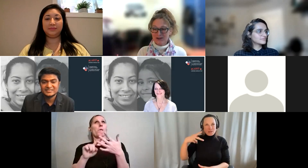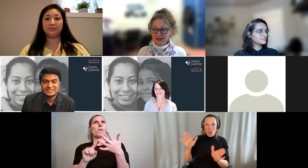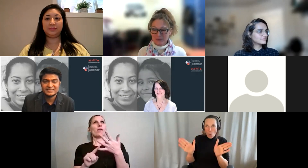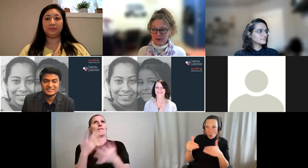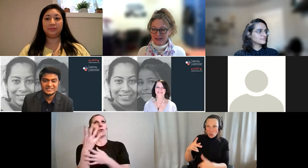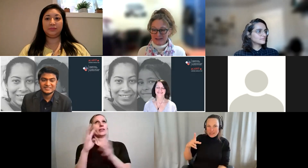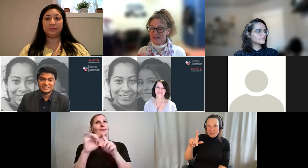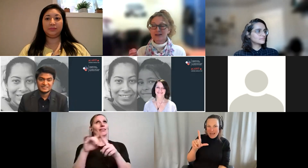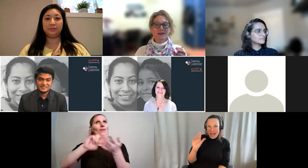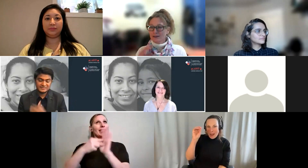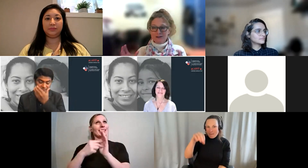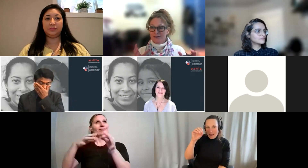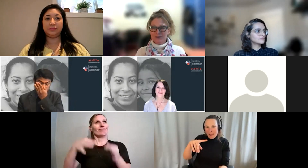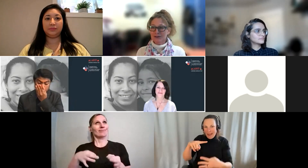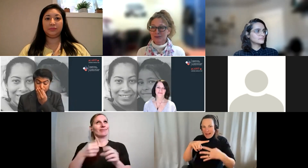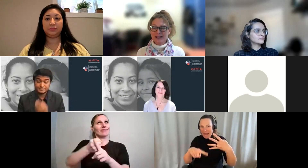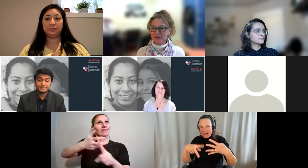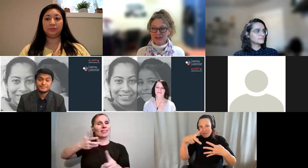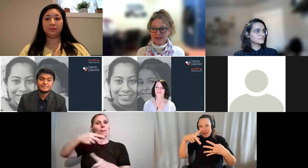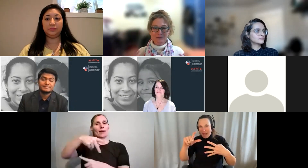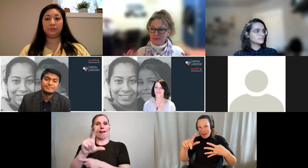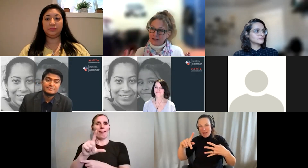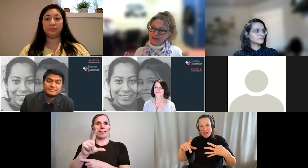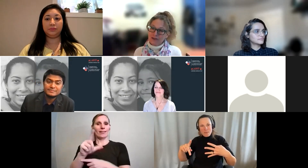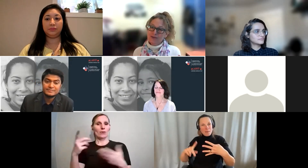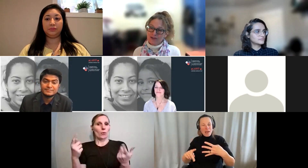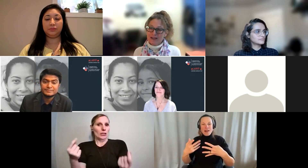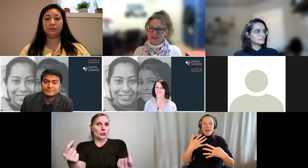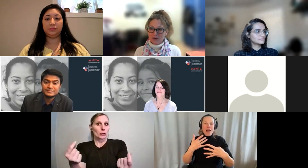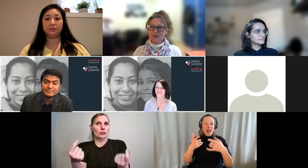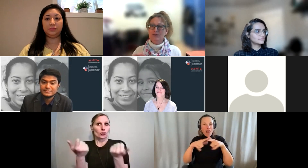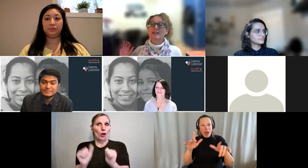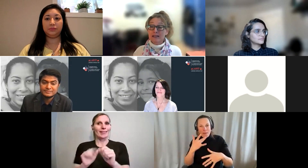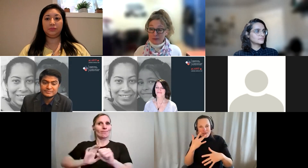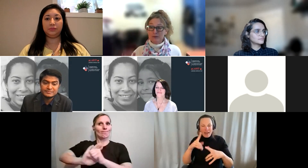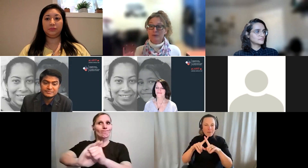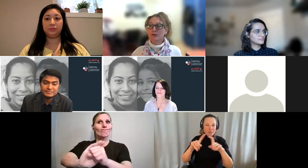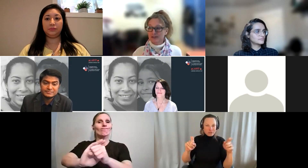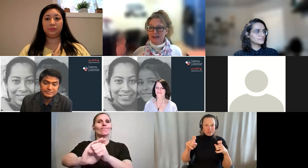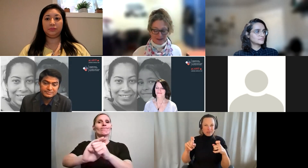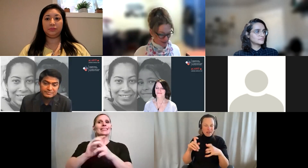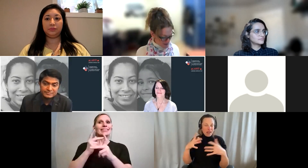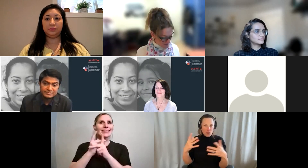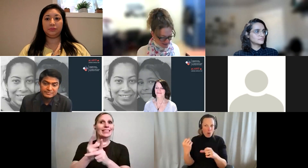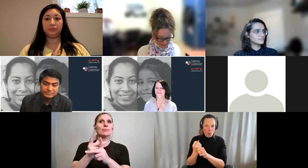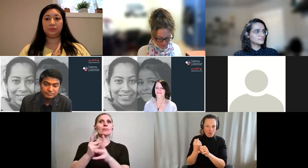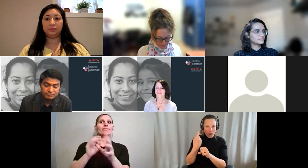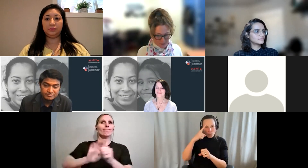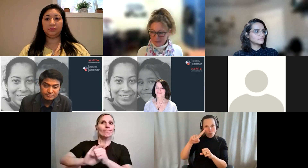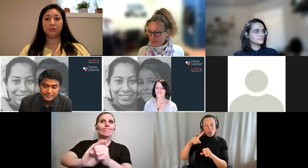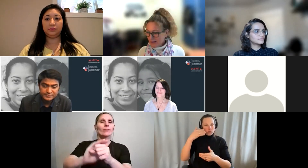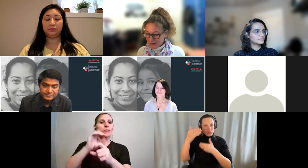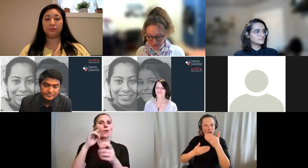on a 4 points de départ qui sont vraiment intéressants pour ceux qui peuvent faire pour commencer ou de continuer à progresser dans